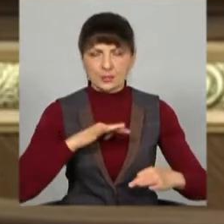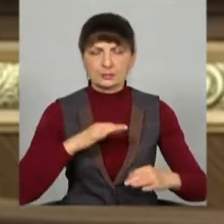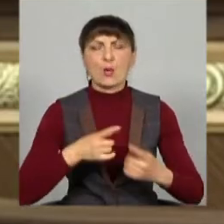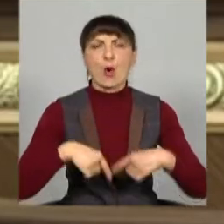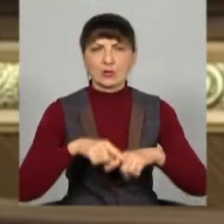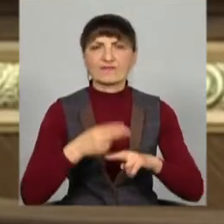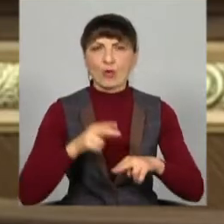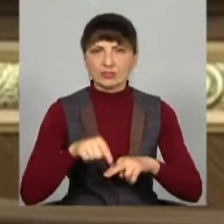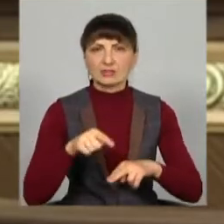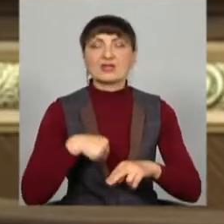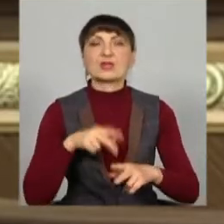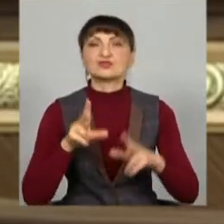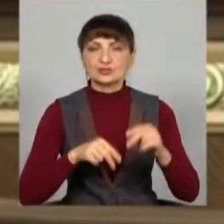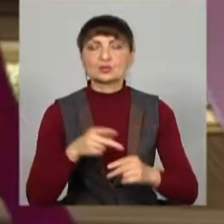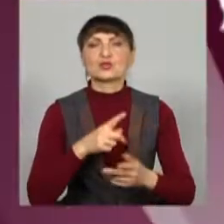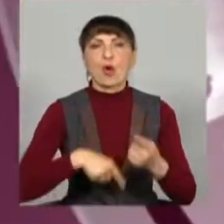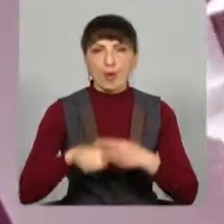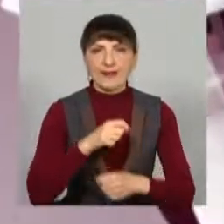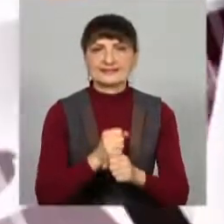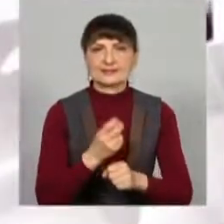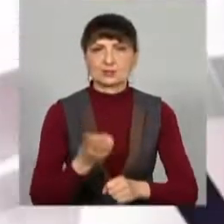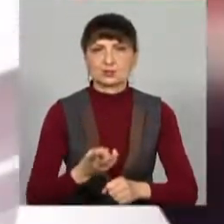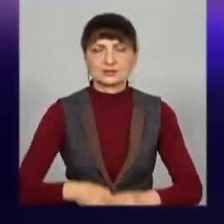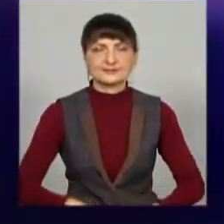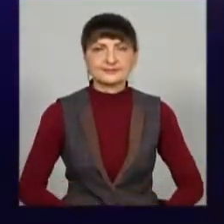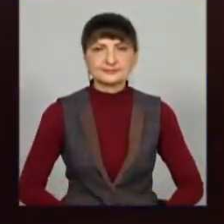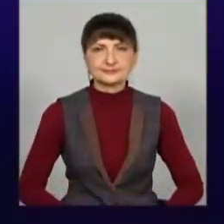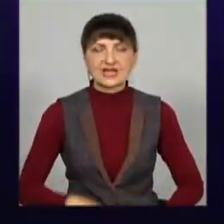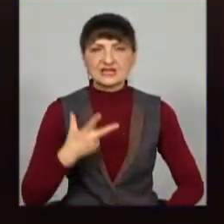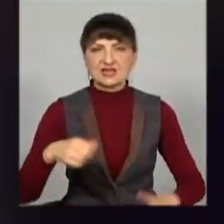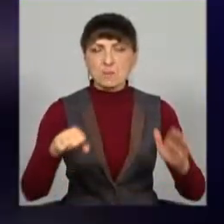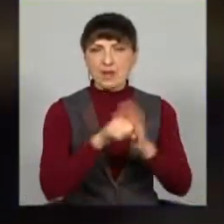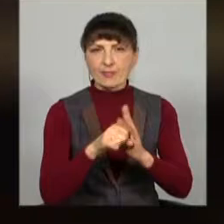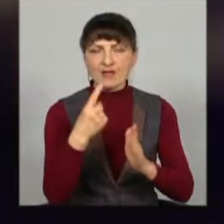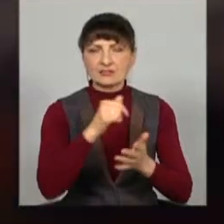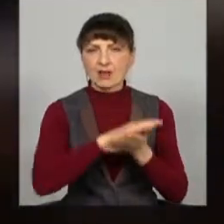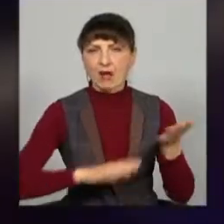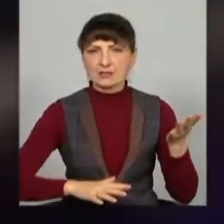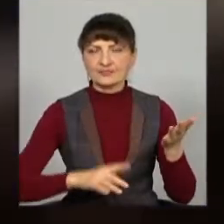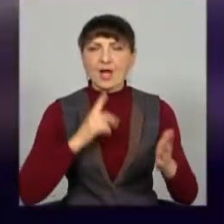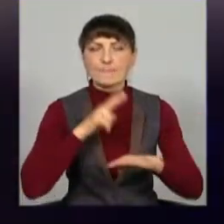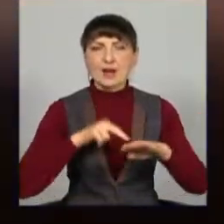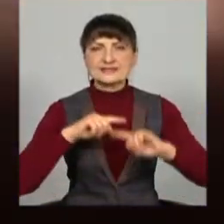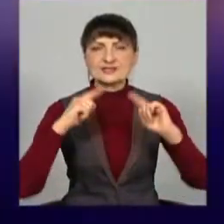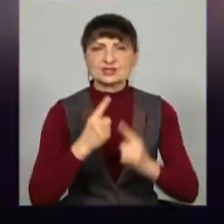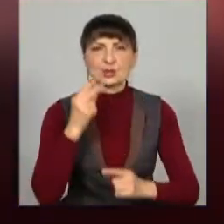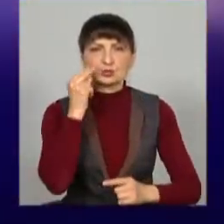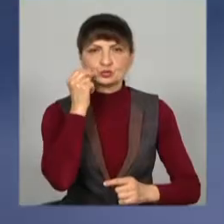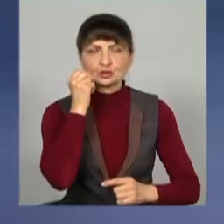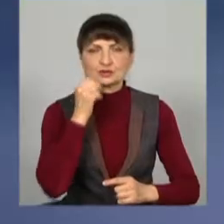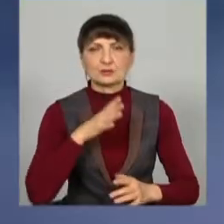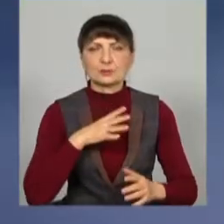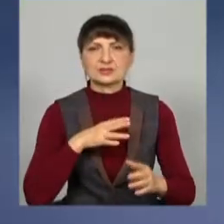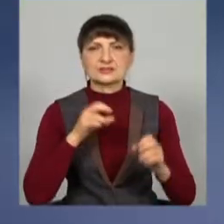Я считаю, что нам нужен такой орган. Трое погибших и один раненый. Полиция задержала подозреваемого,